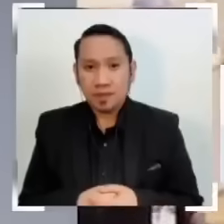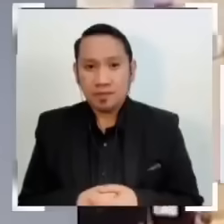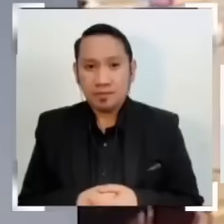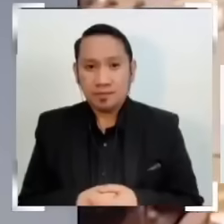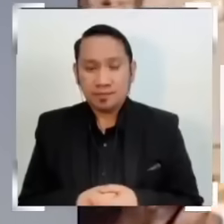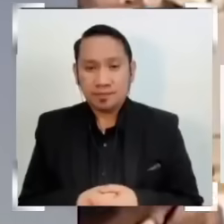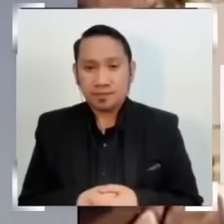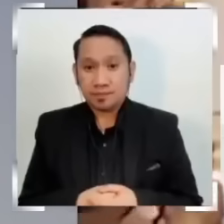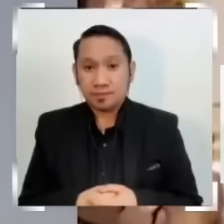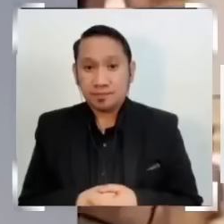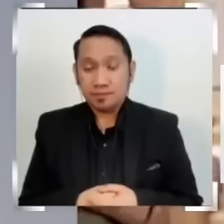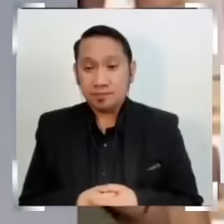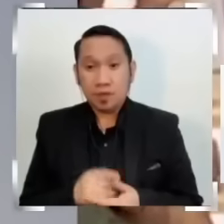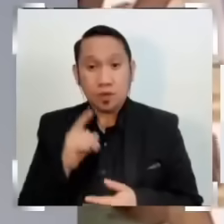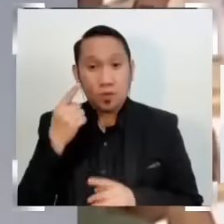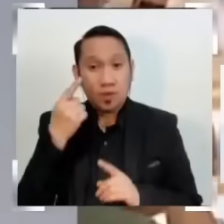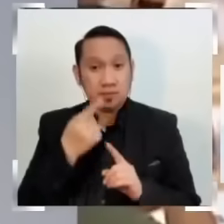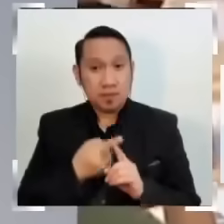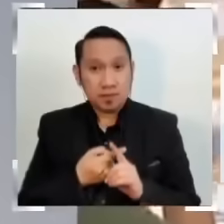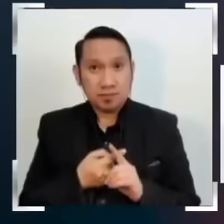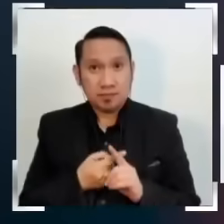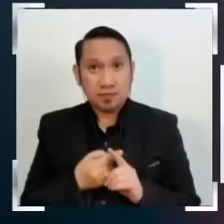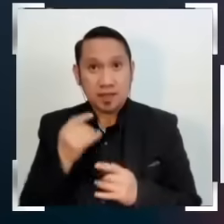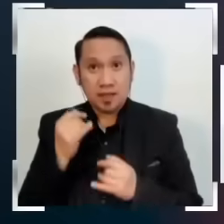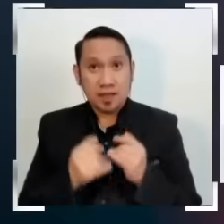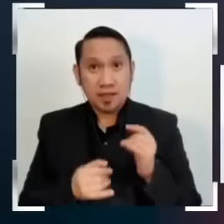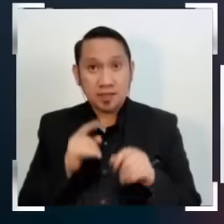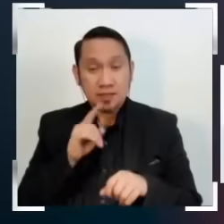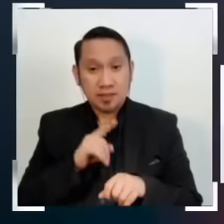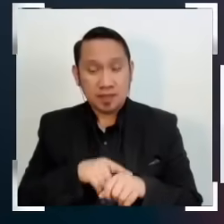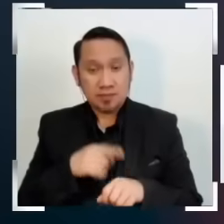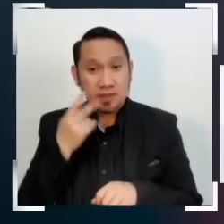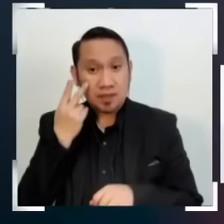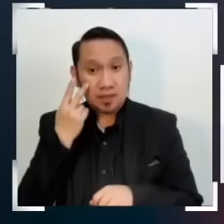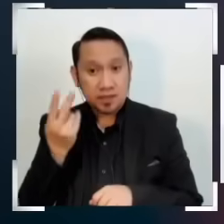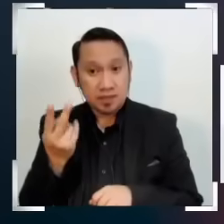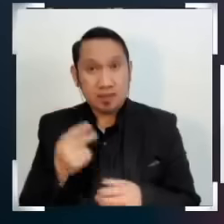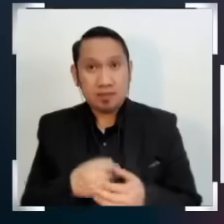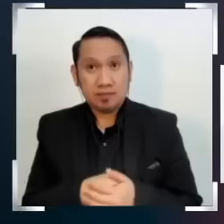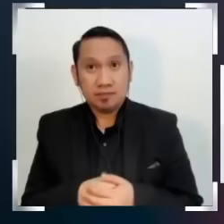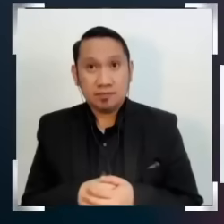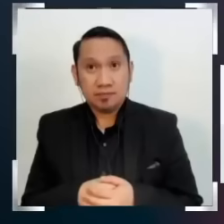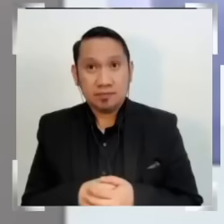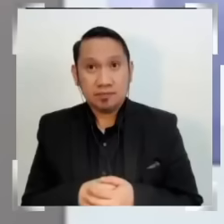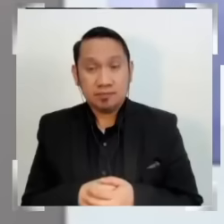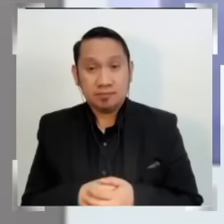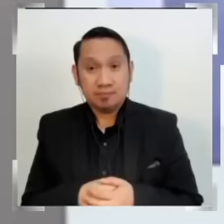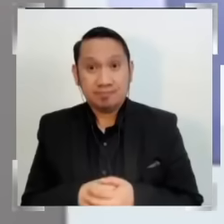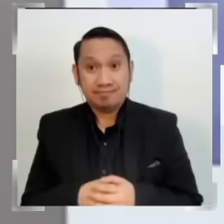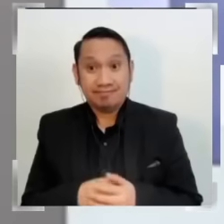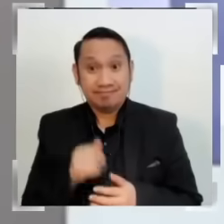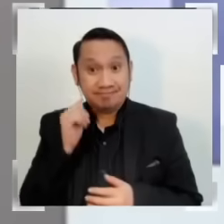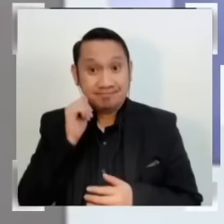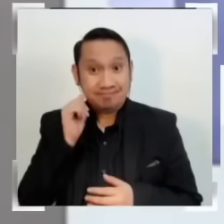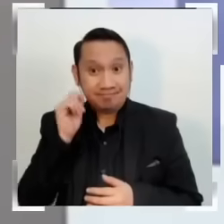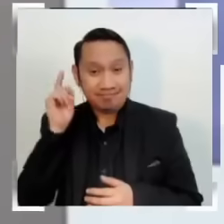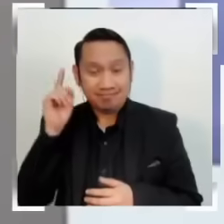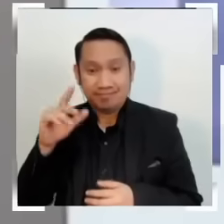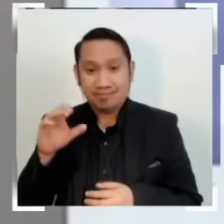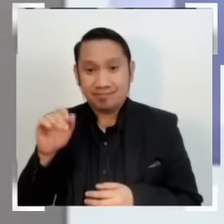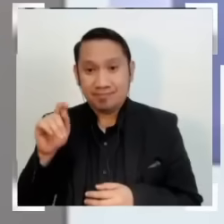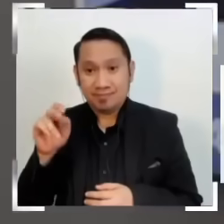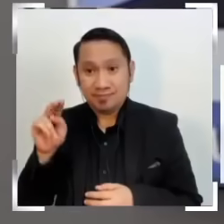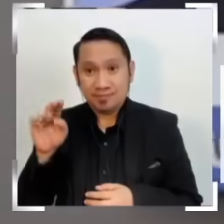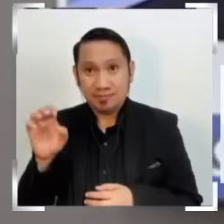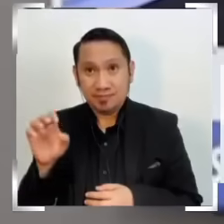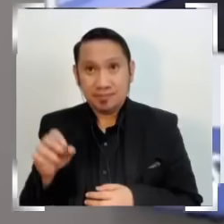Mahigit isang buwan mula nang huling makita sa Batangas ang beauty pageant candidate na si Catherine Camilon. Pinangalanan na ng CIDG